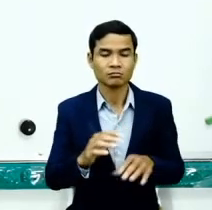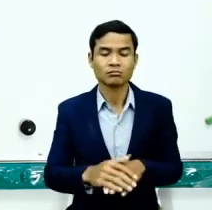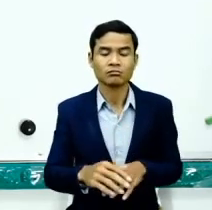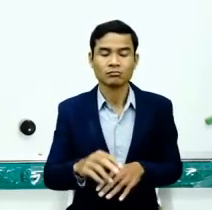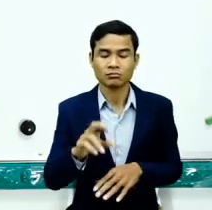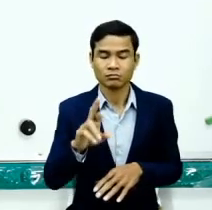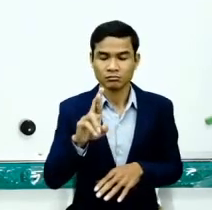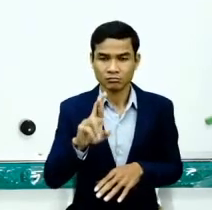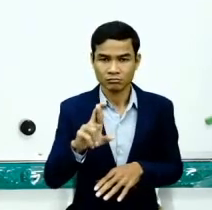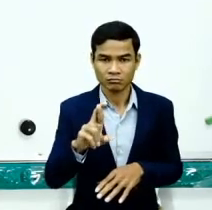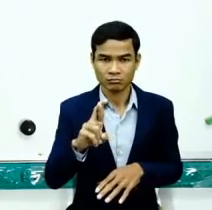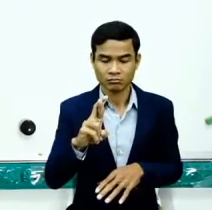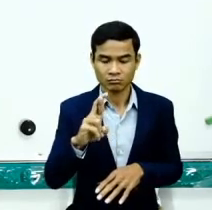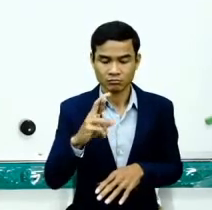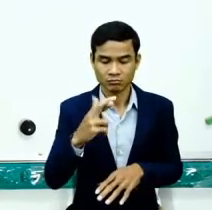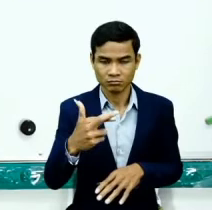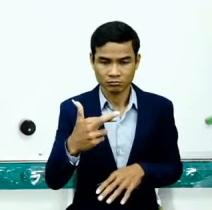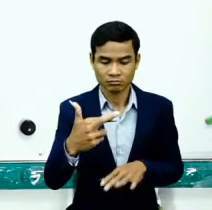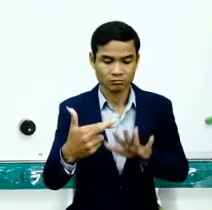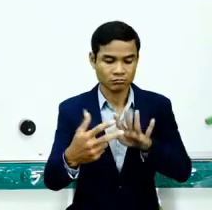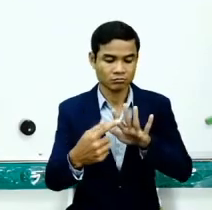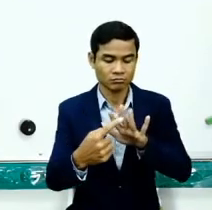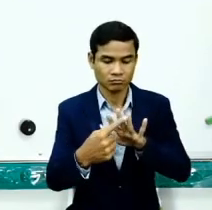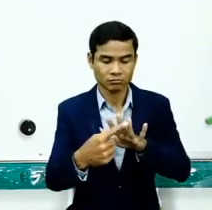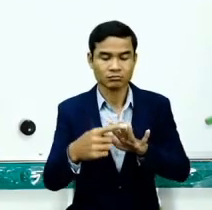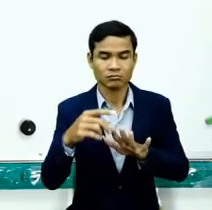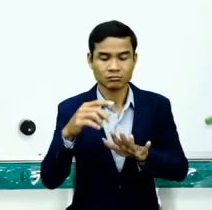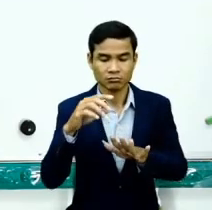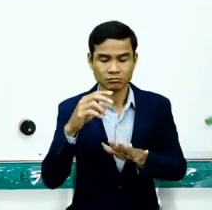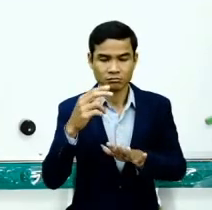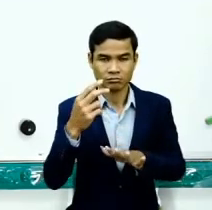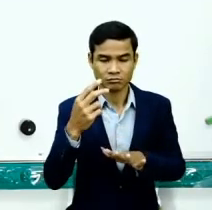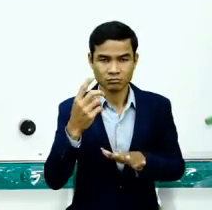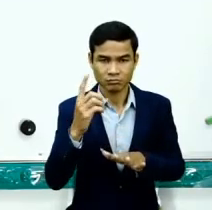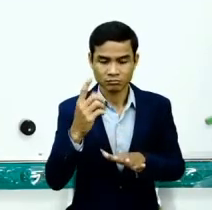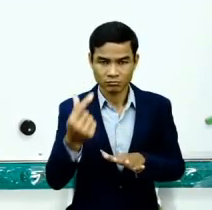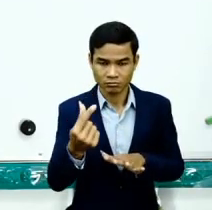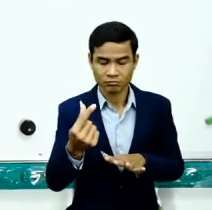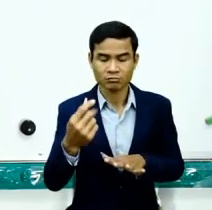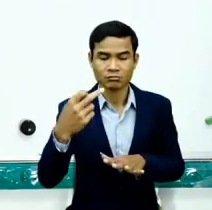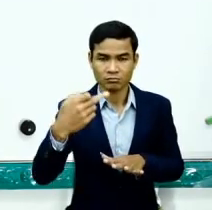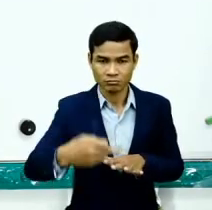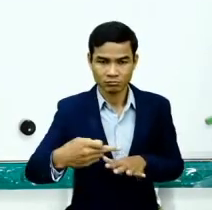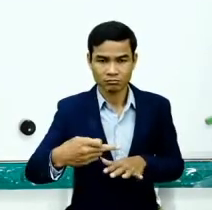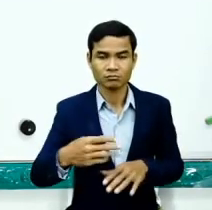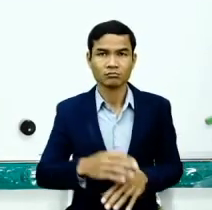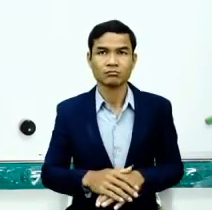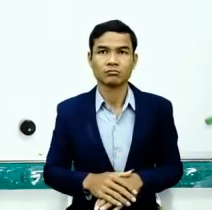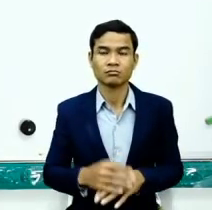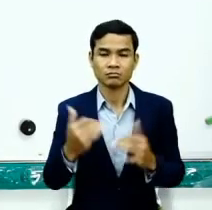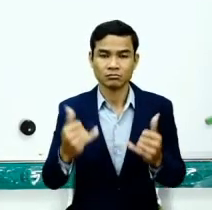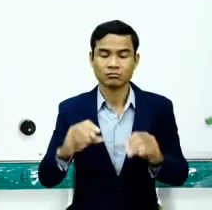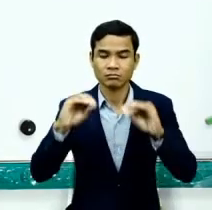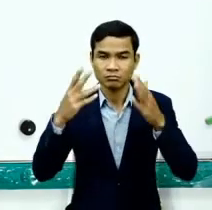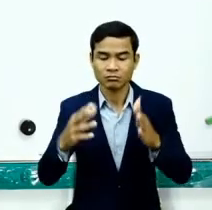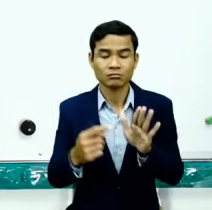xó ố đó chừng thỏ ai lên nấy nè cứ nâng bằng hai chả bị